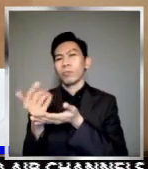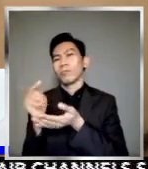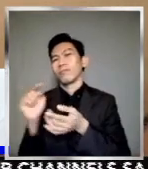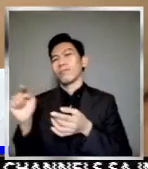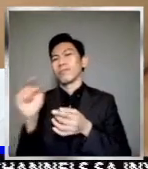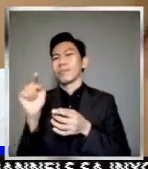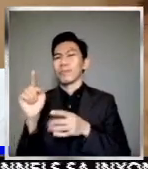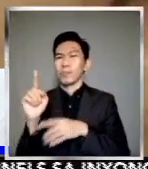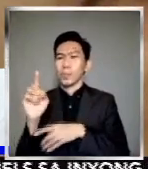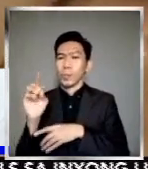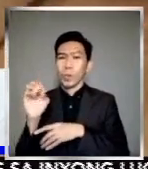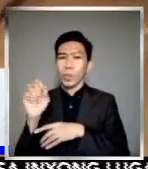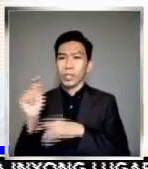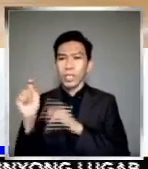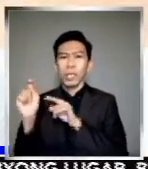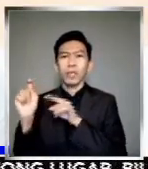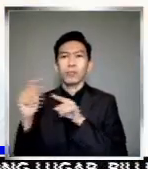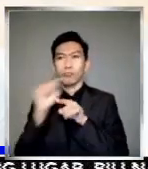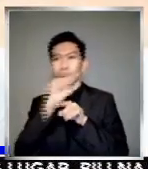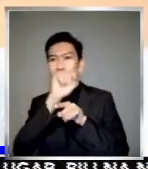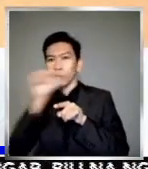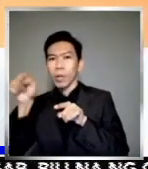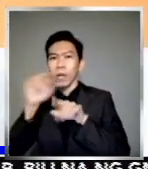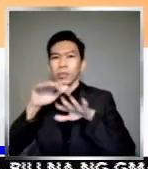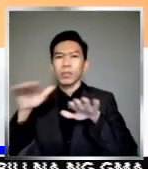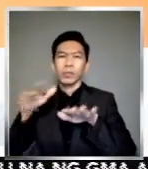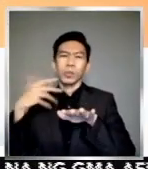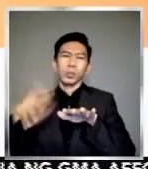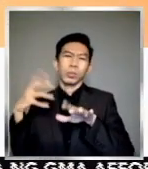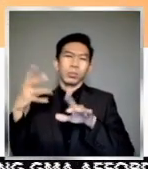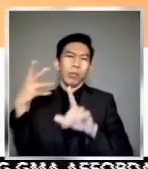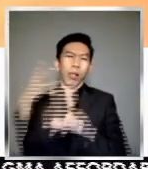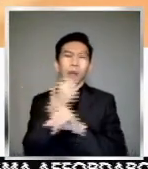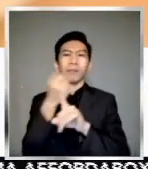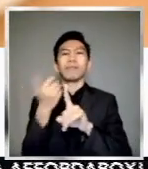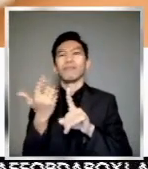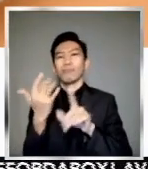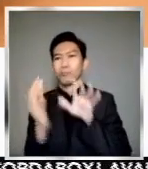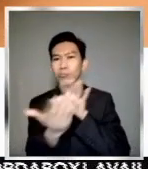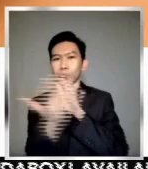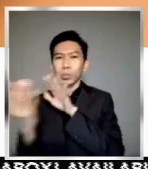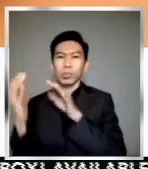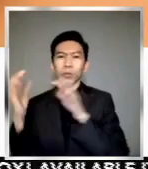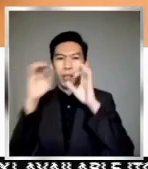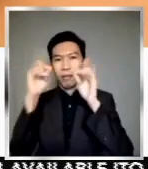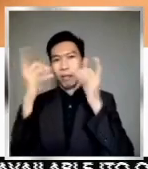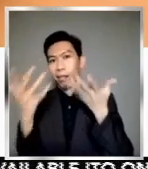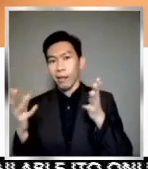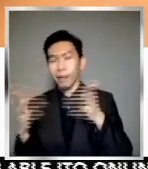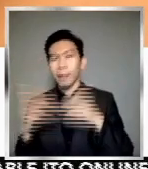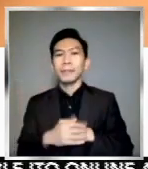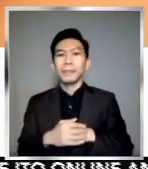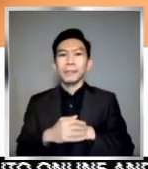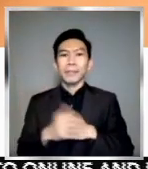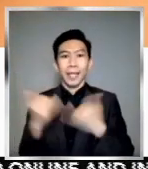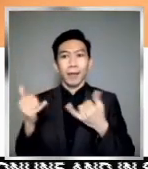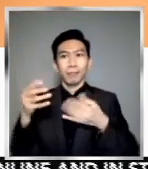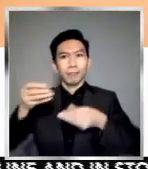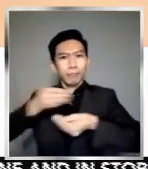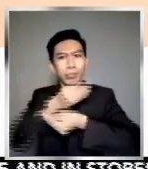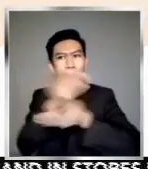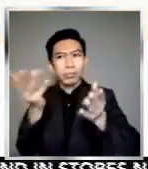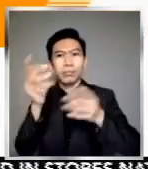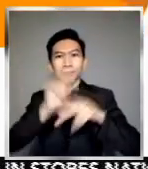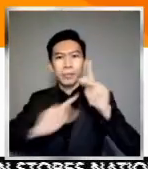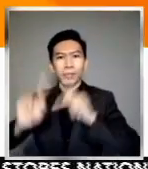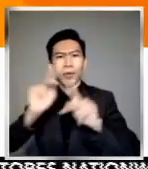maantala ang face-to-face education. Para mas lalong maging available sa merkado, hinihikayat ng DOST ang iba't ibang bakery